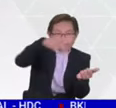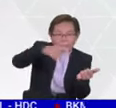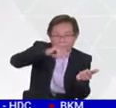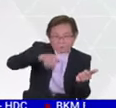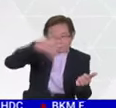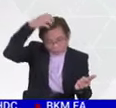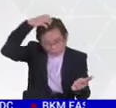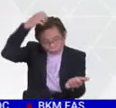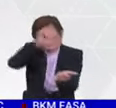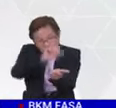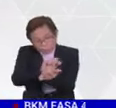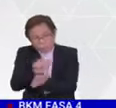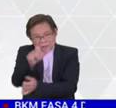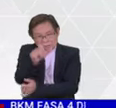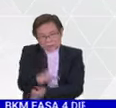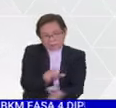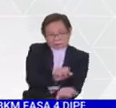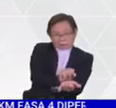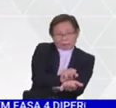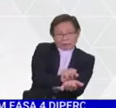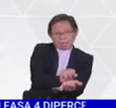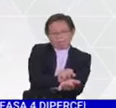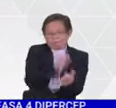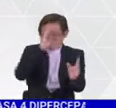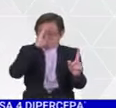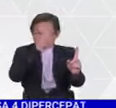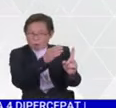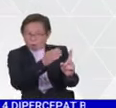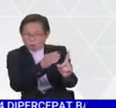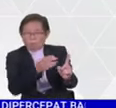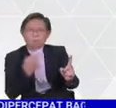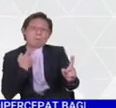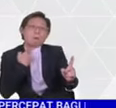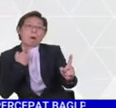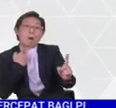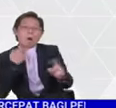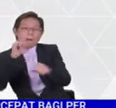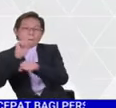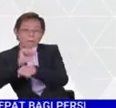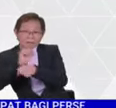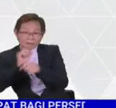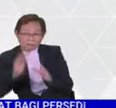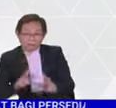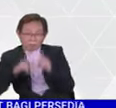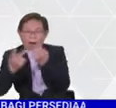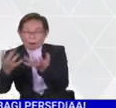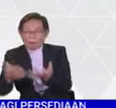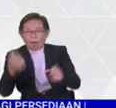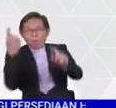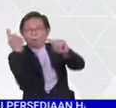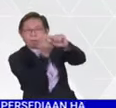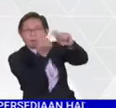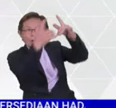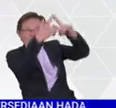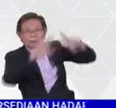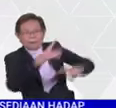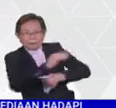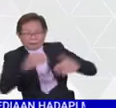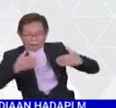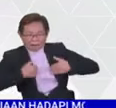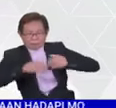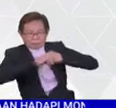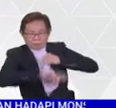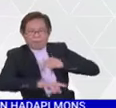Jaya, Selangor. Suspek dicekup selepas didakwa memeras ugut petugas parti yang mahu mendirikan kemah dan mengadakan